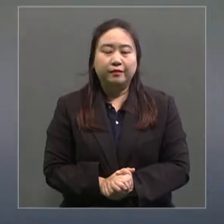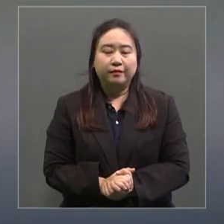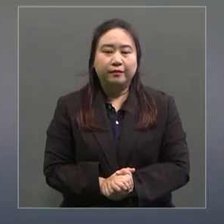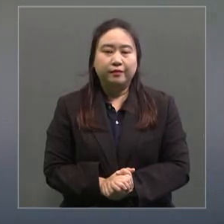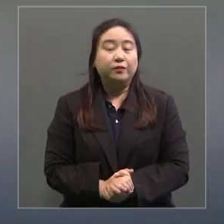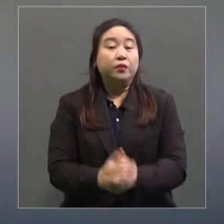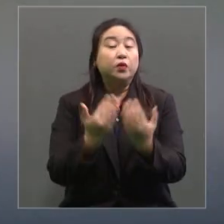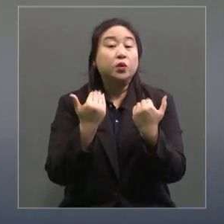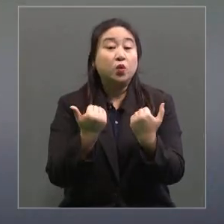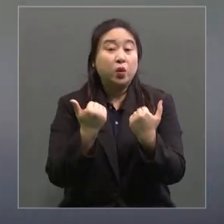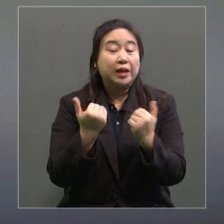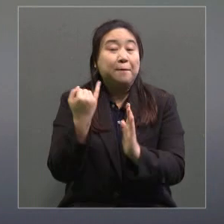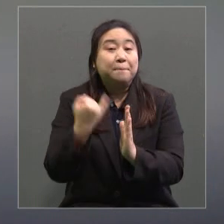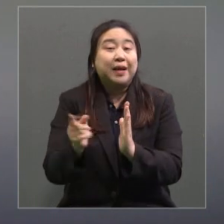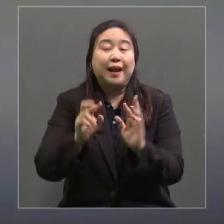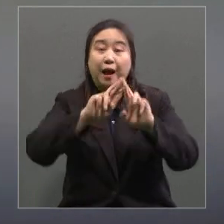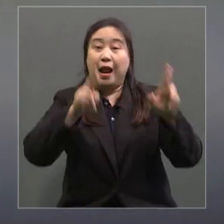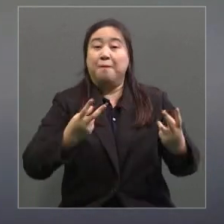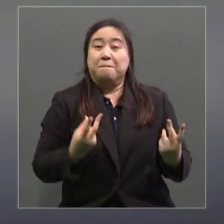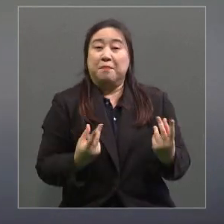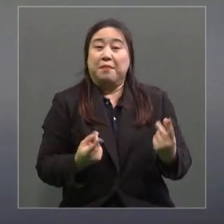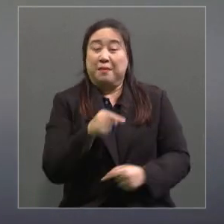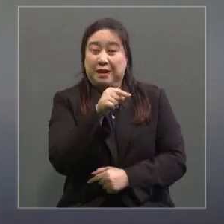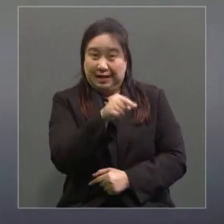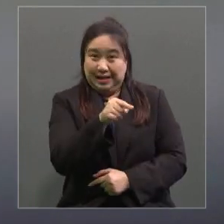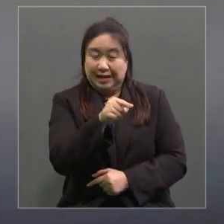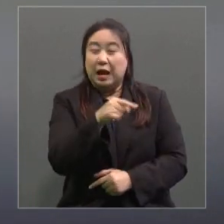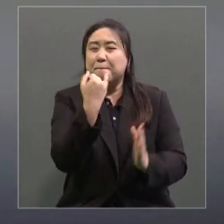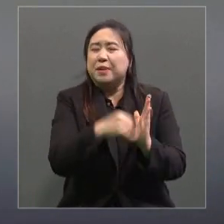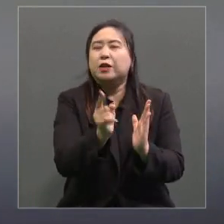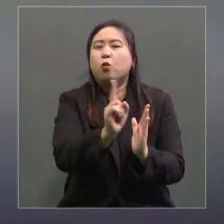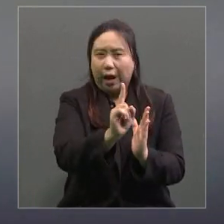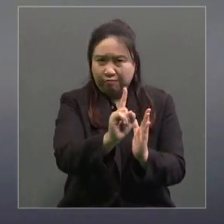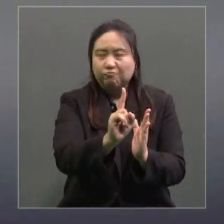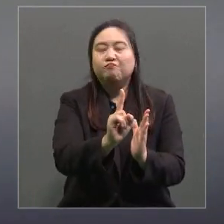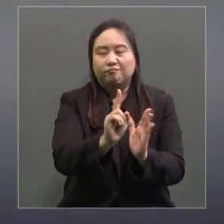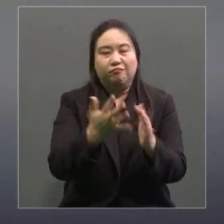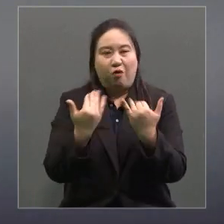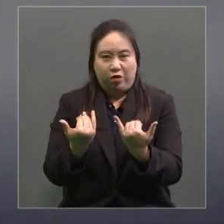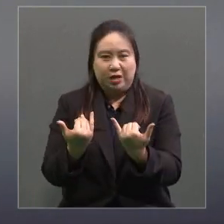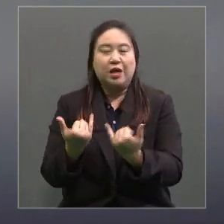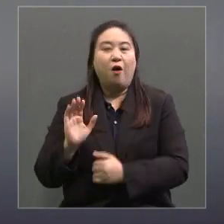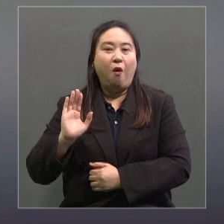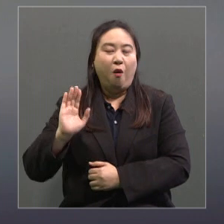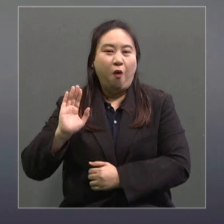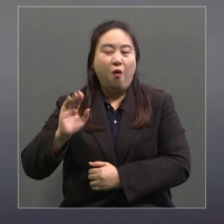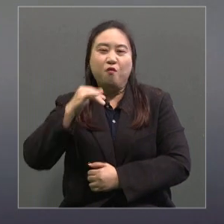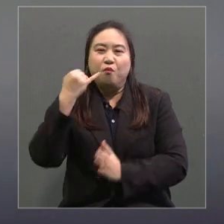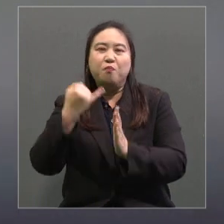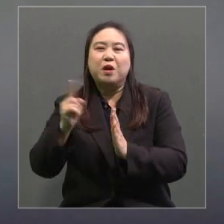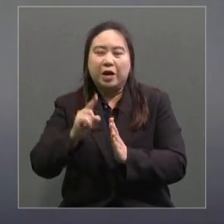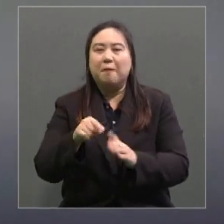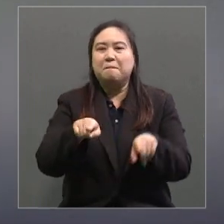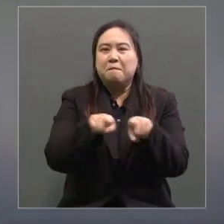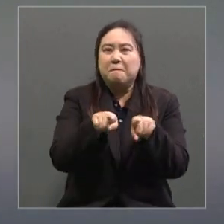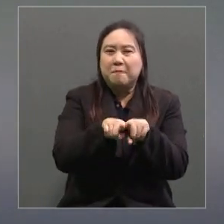ส่วนความผิดเกี่ยวกับสถานบันเทิงที่ปรากฏในสำนวนการสอบสวนเจ้าหน้าที่ฝ่ายป้องกันและปราบปรามมาร้องทุกข้อหายินย